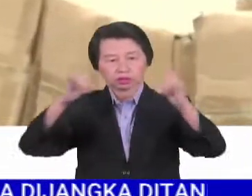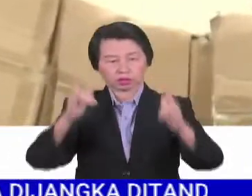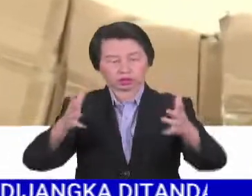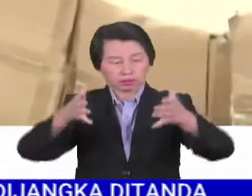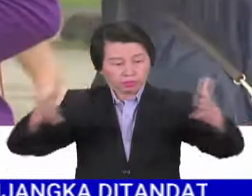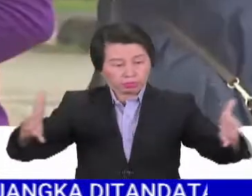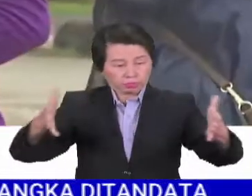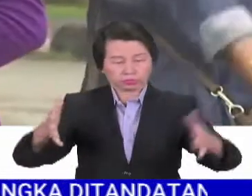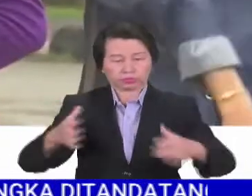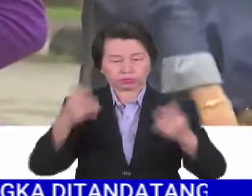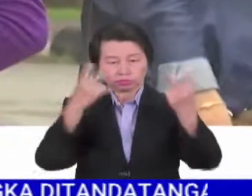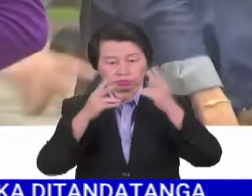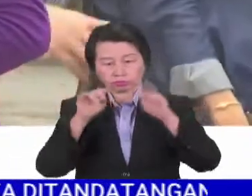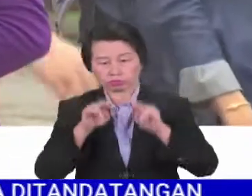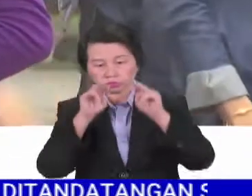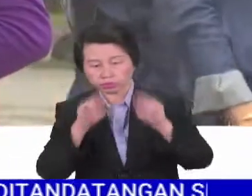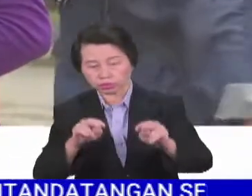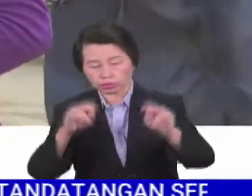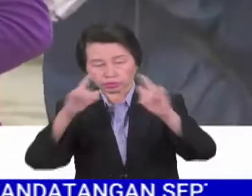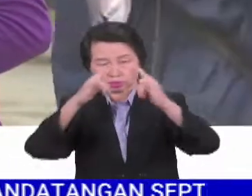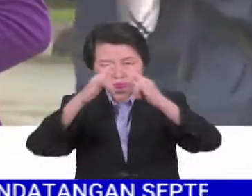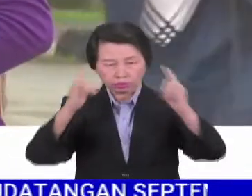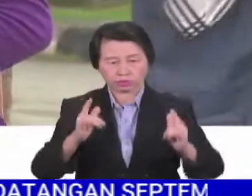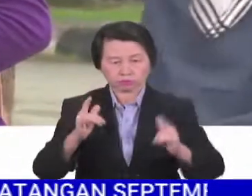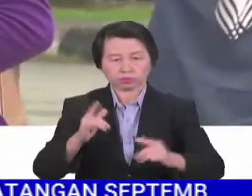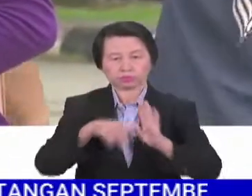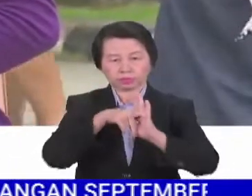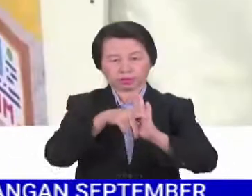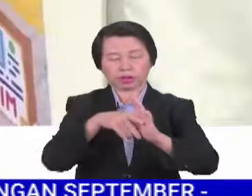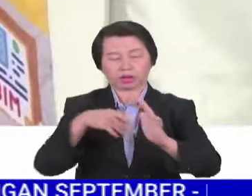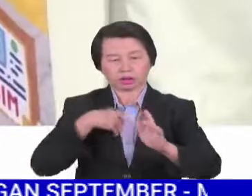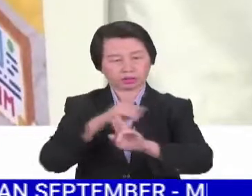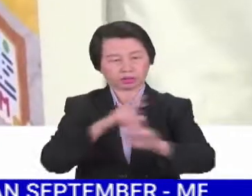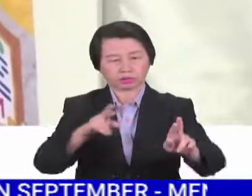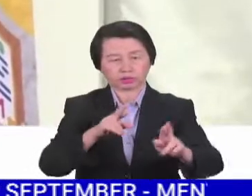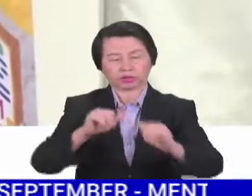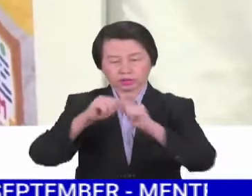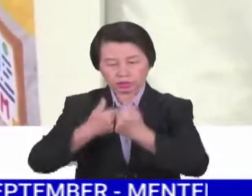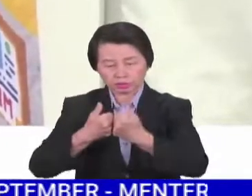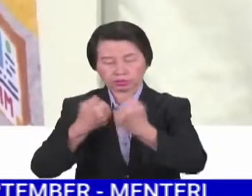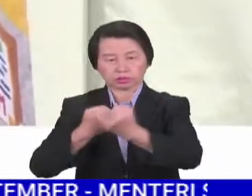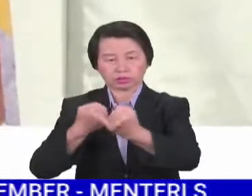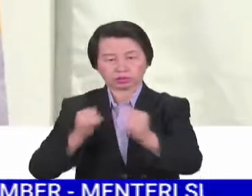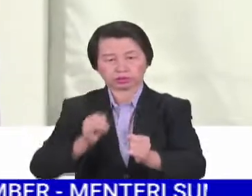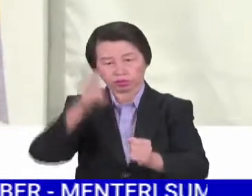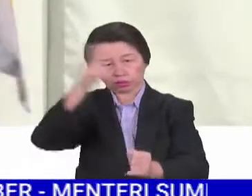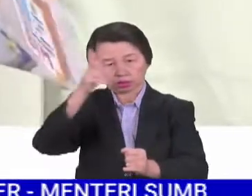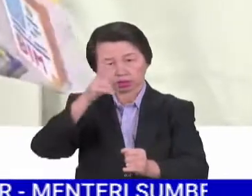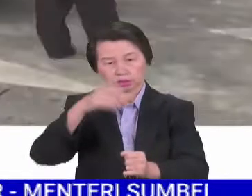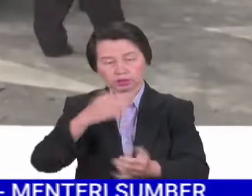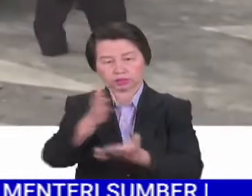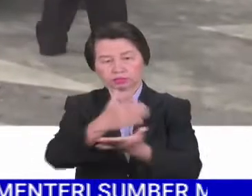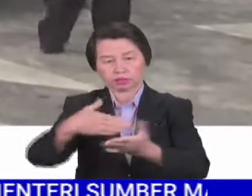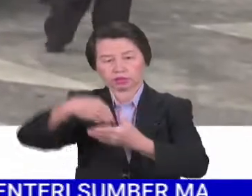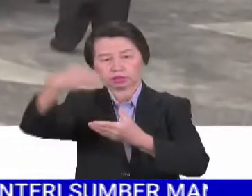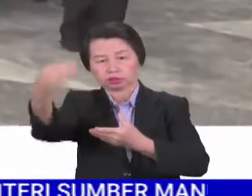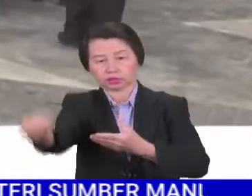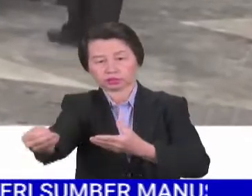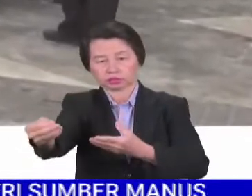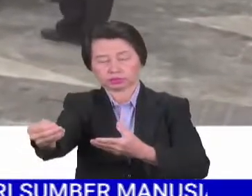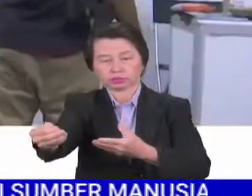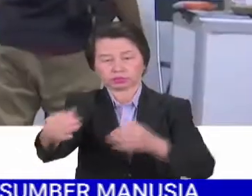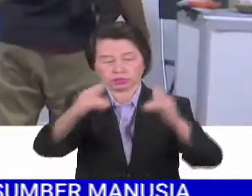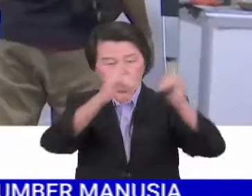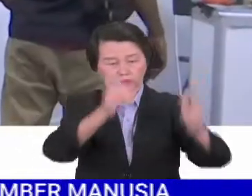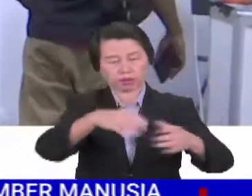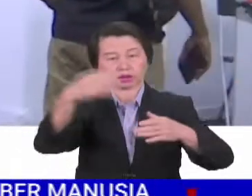pengunjung juga boleh melihat sendiri pameran yang disediakan oleh pelbagai agensi dan jabatan kerajaan yang terletak di bahagian luar kemah utama